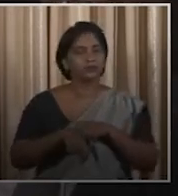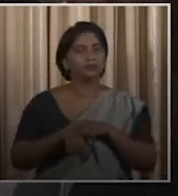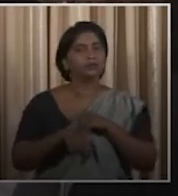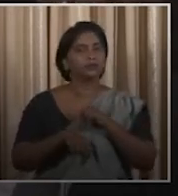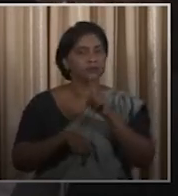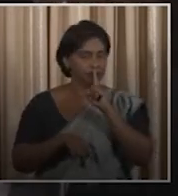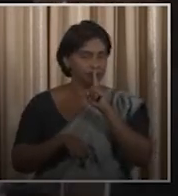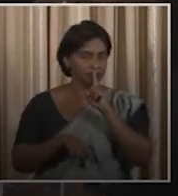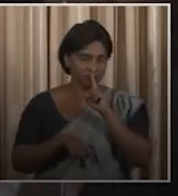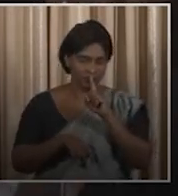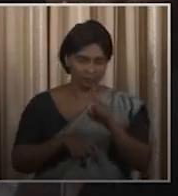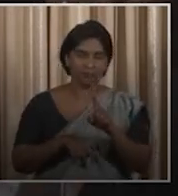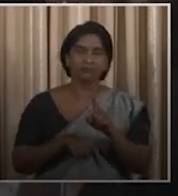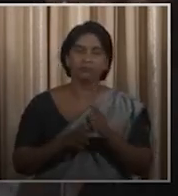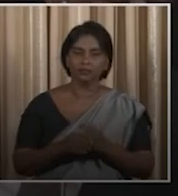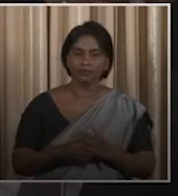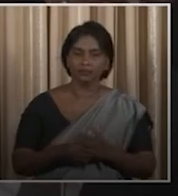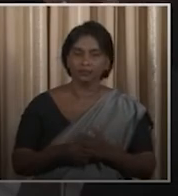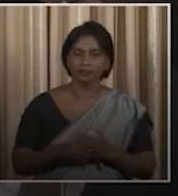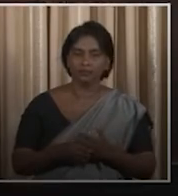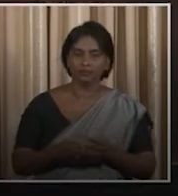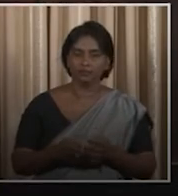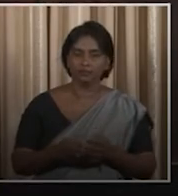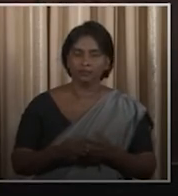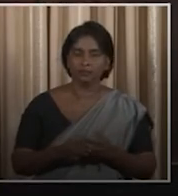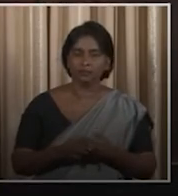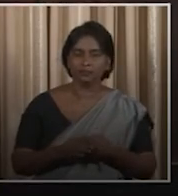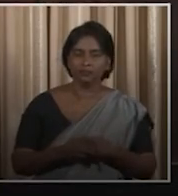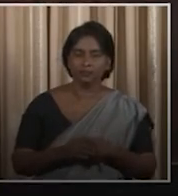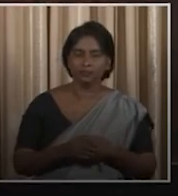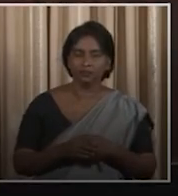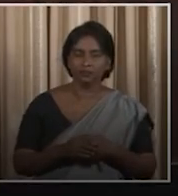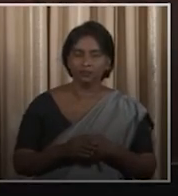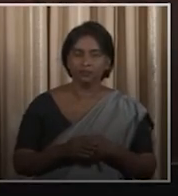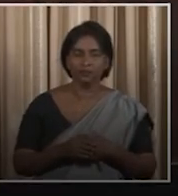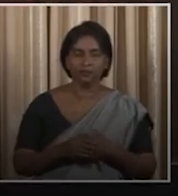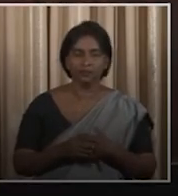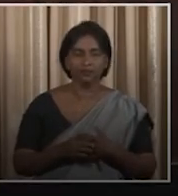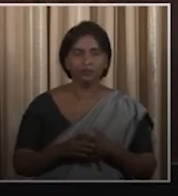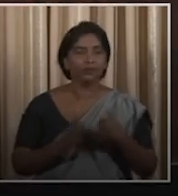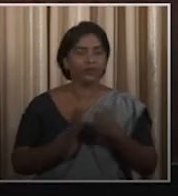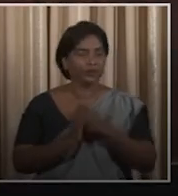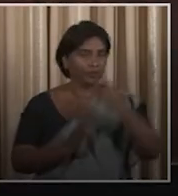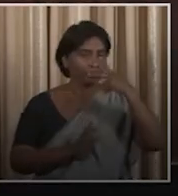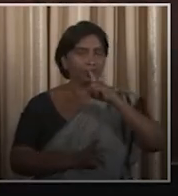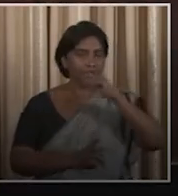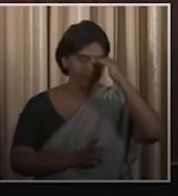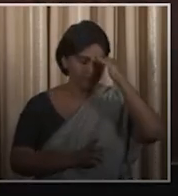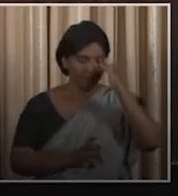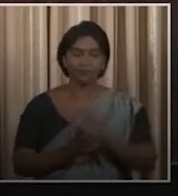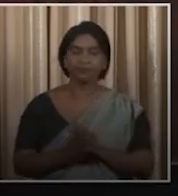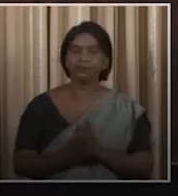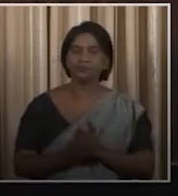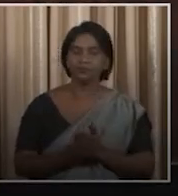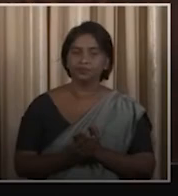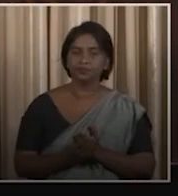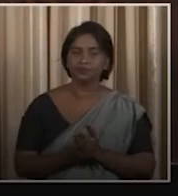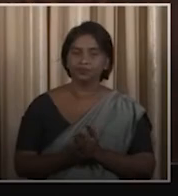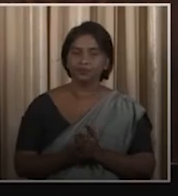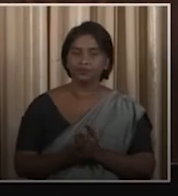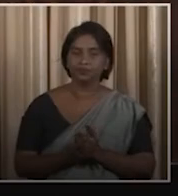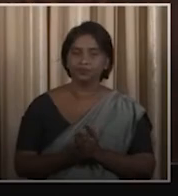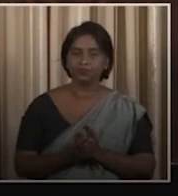අවස්ථාවේදී අපි එක් වෙනවා එකතුමනි ගරු නියෝජ්‍ය කතානායකතුමනි